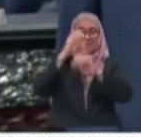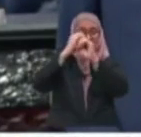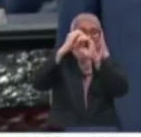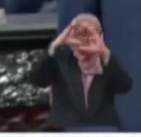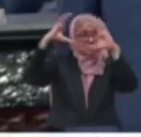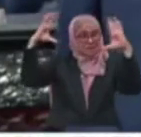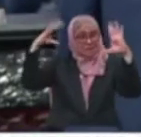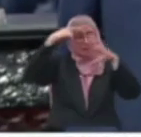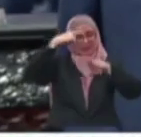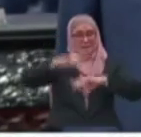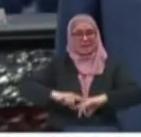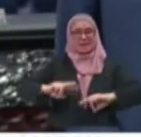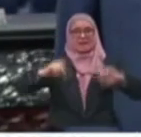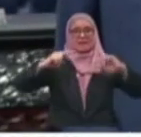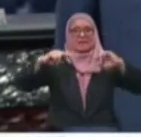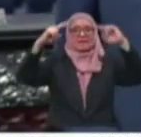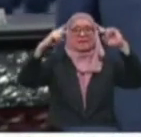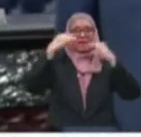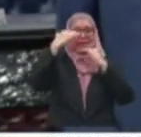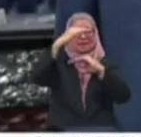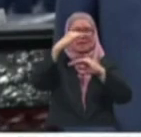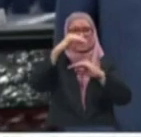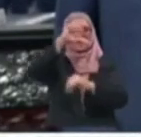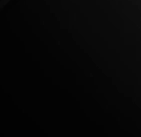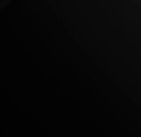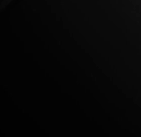meningkatkan status sosio-ekonomi bumi